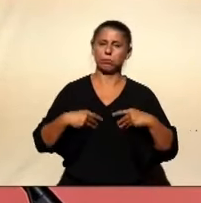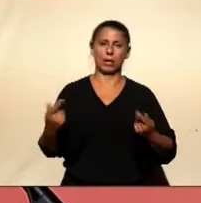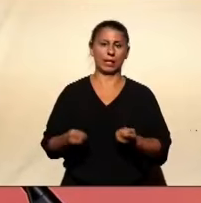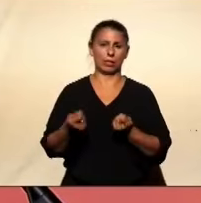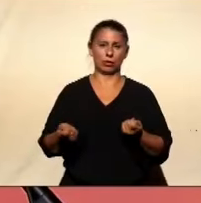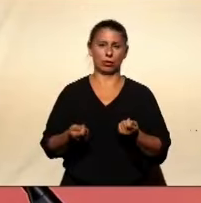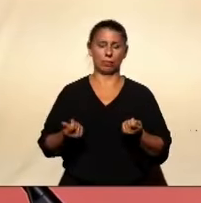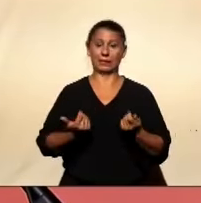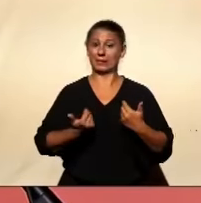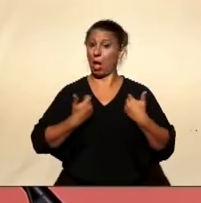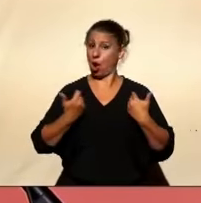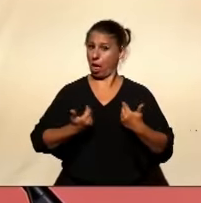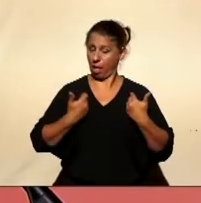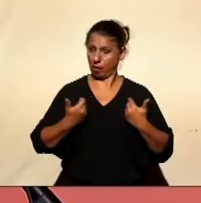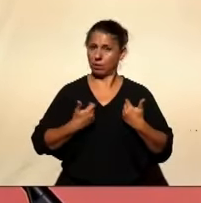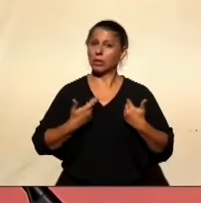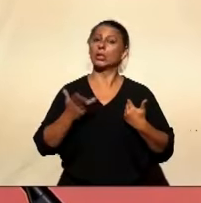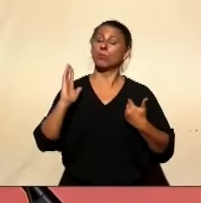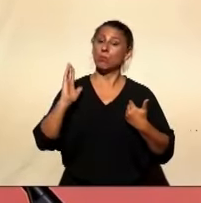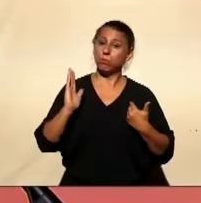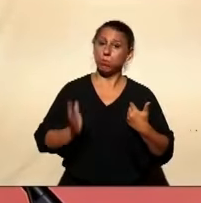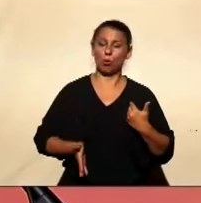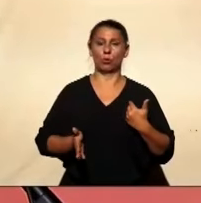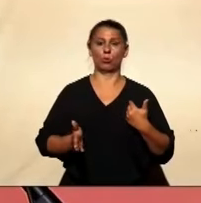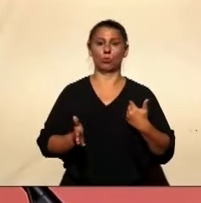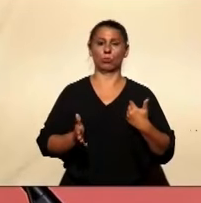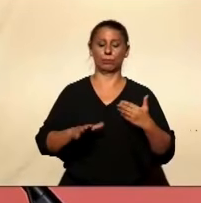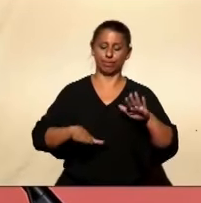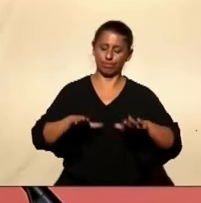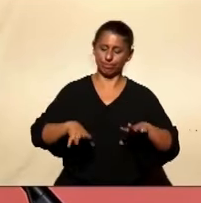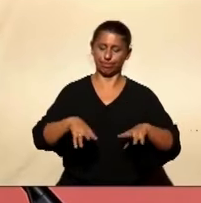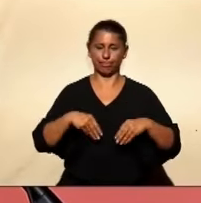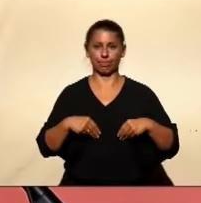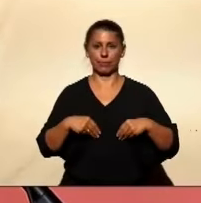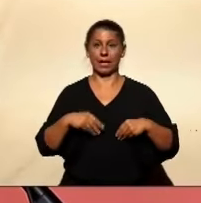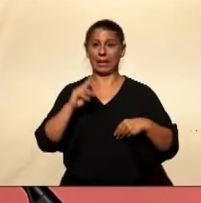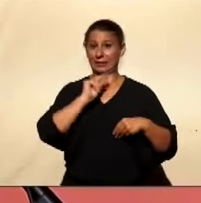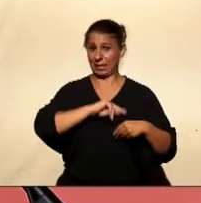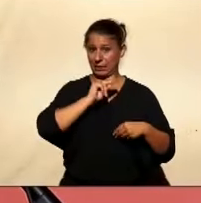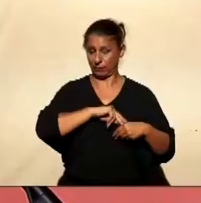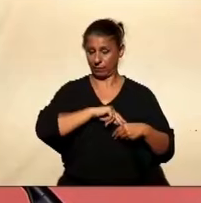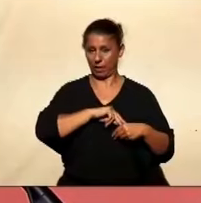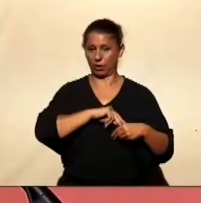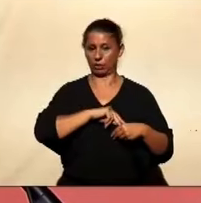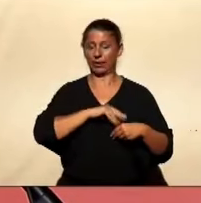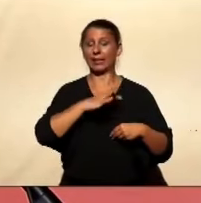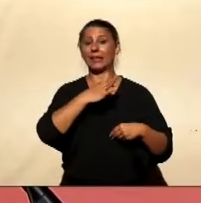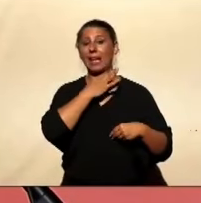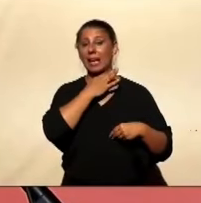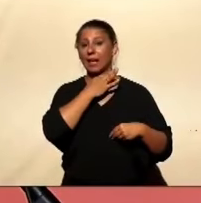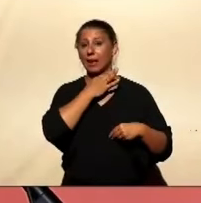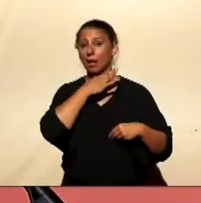εργαζόμενους, την νεολαία, πως μπορούν να συμβιβαστούν τα συμφέροντα και οι ανάγκες